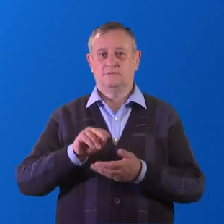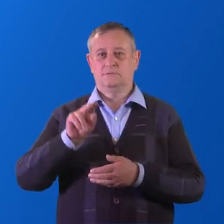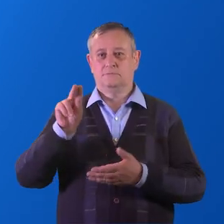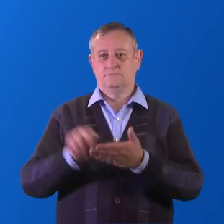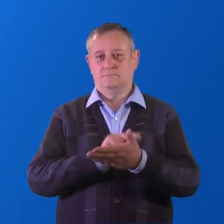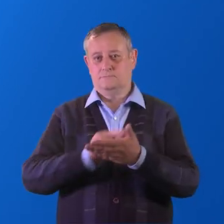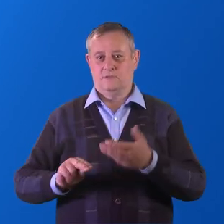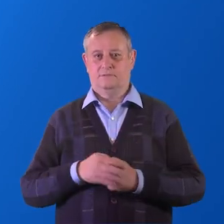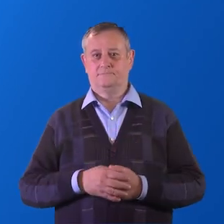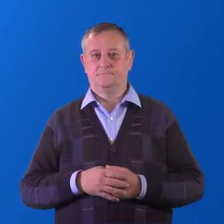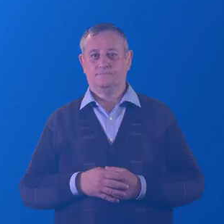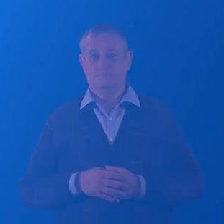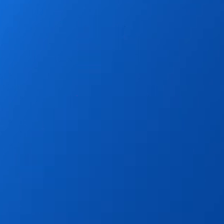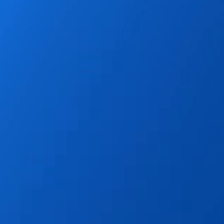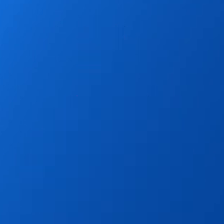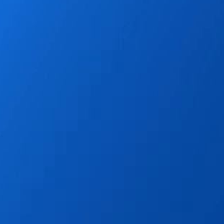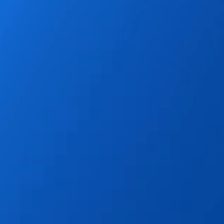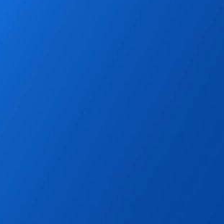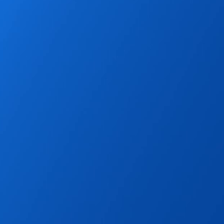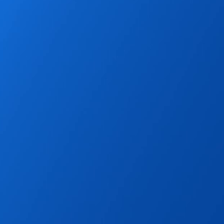was braucht man zum wählen